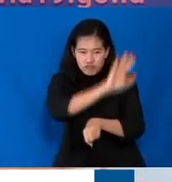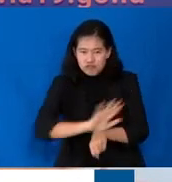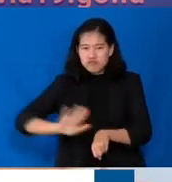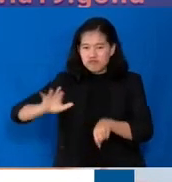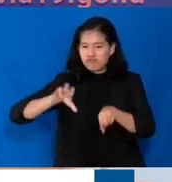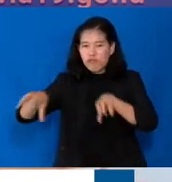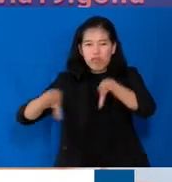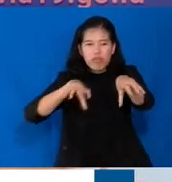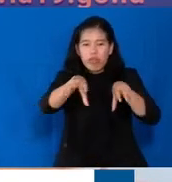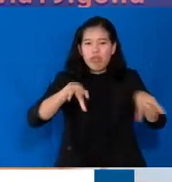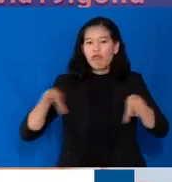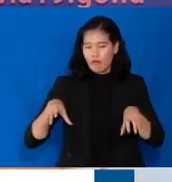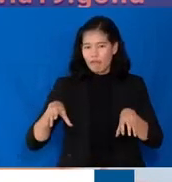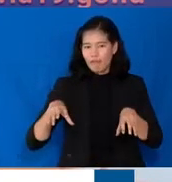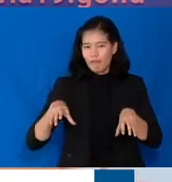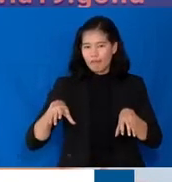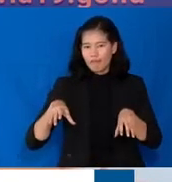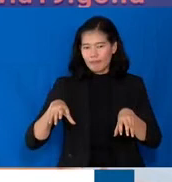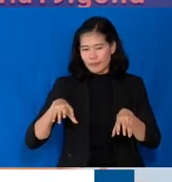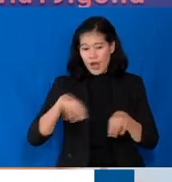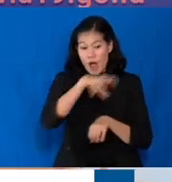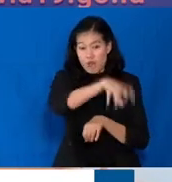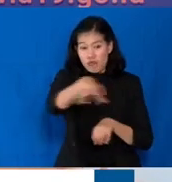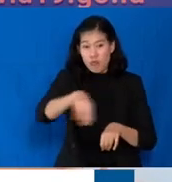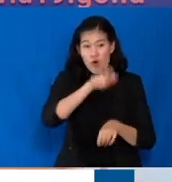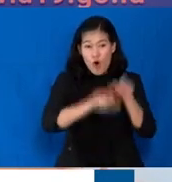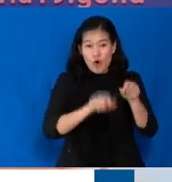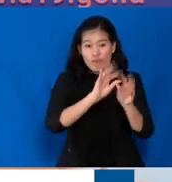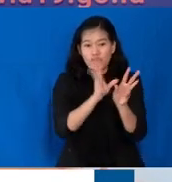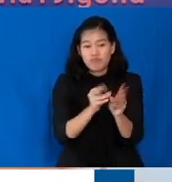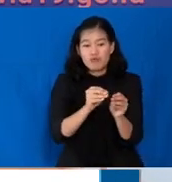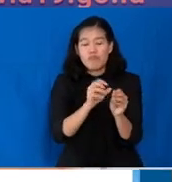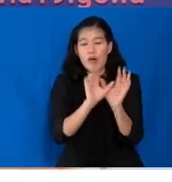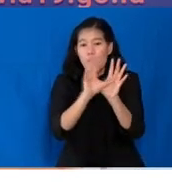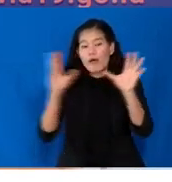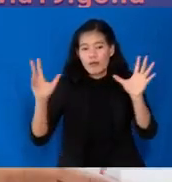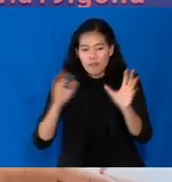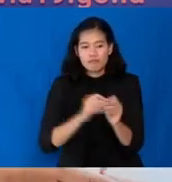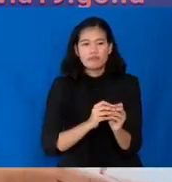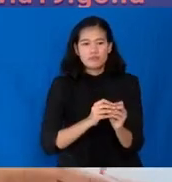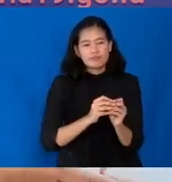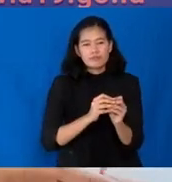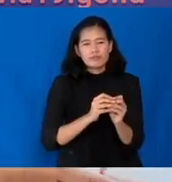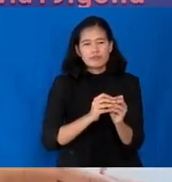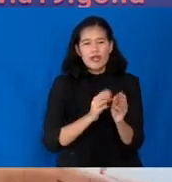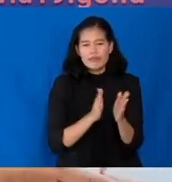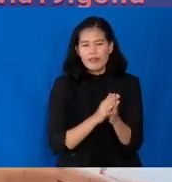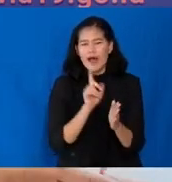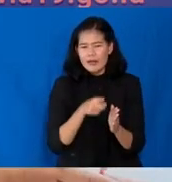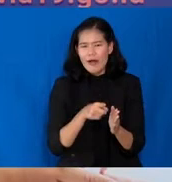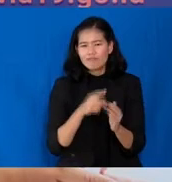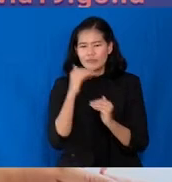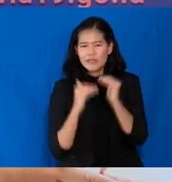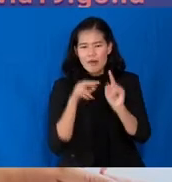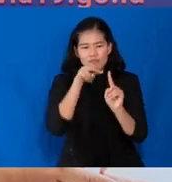begitu banyak jumlah penduduk atau pertimbangan demografi yang begitu besar juga pertimbangan-pertimbangan